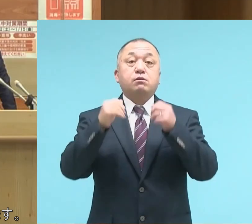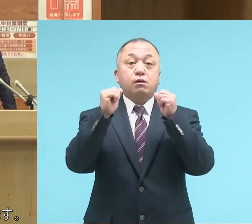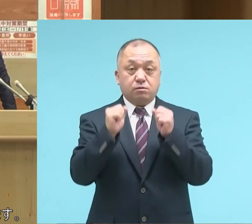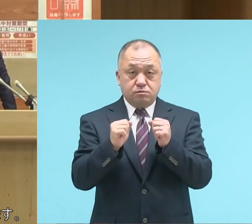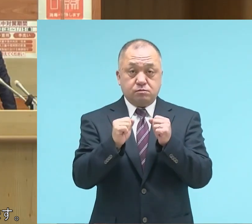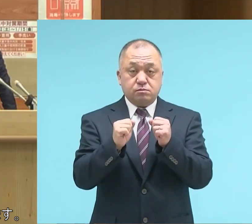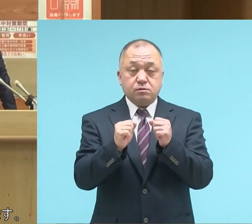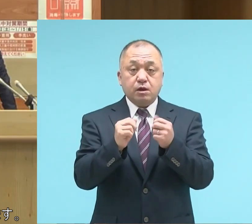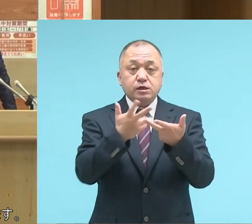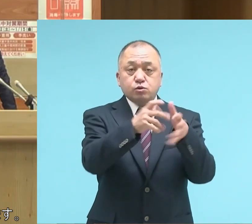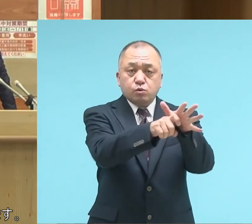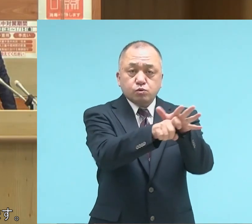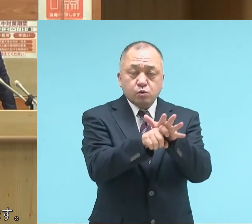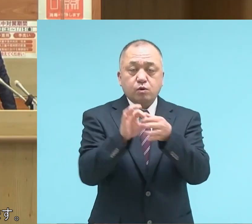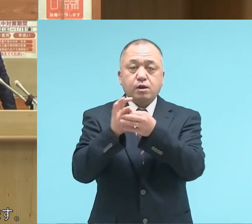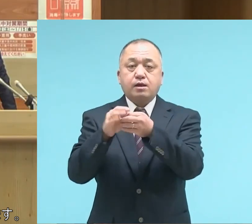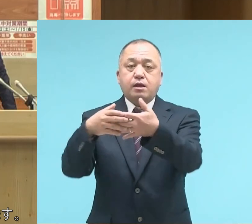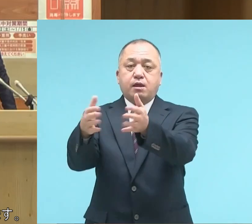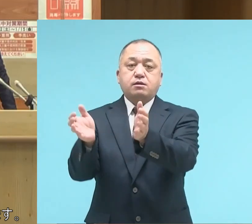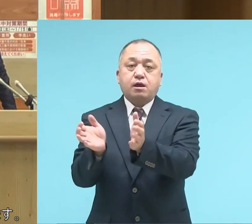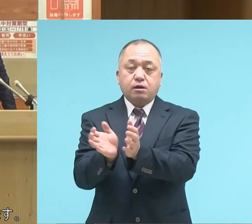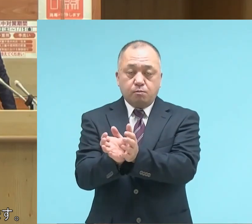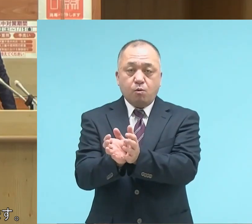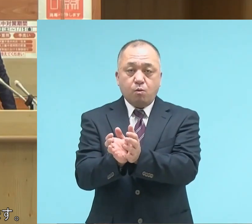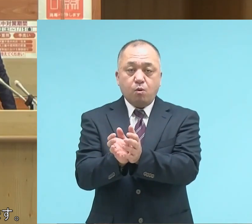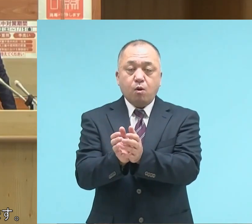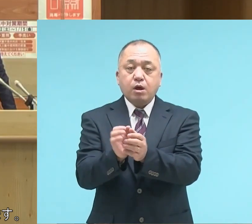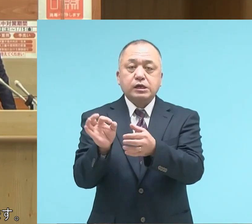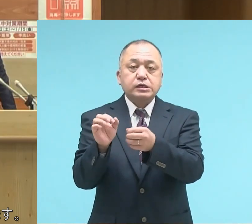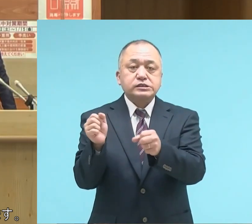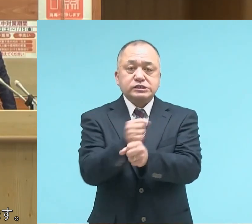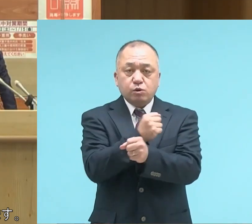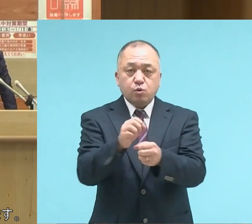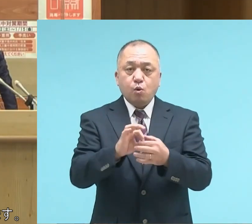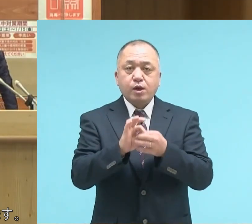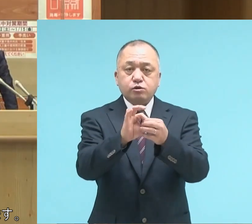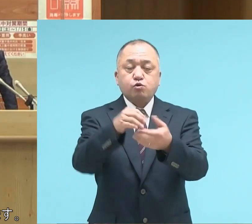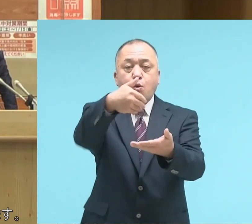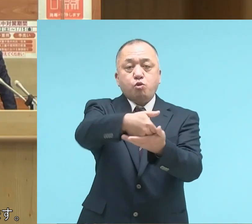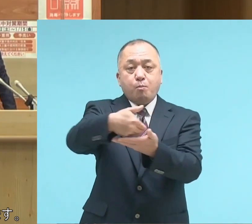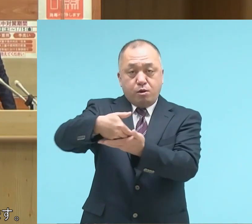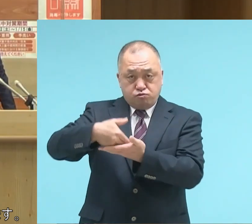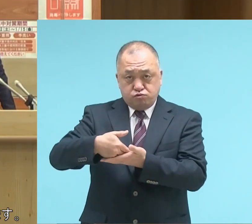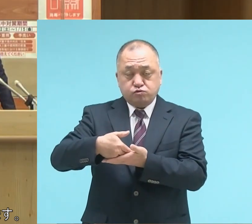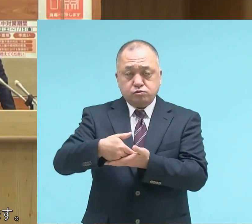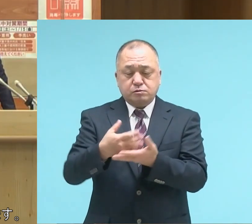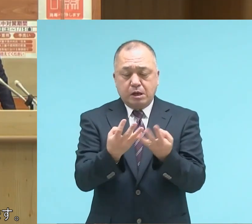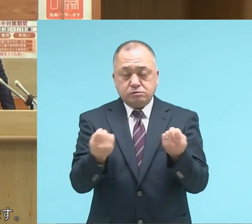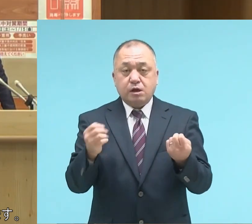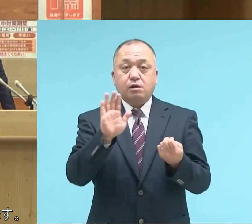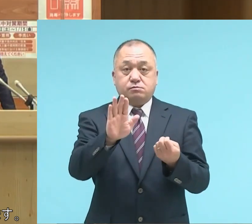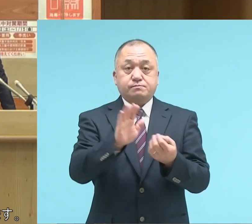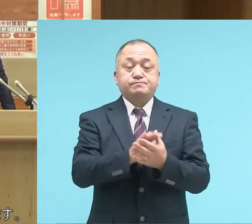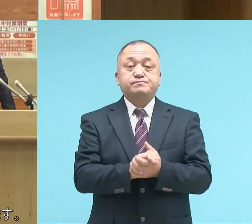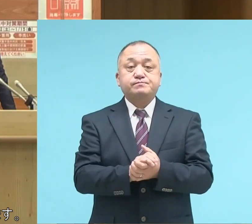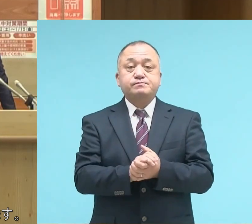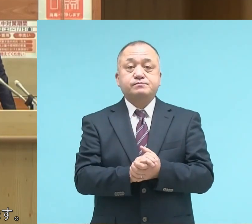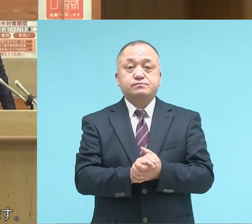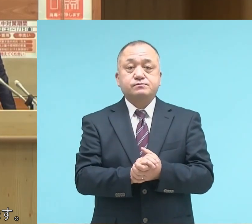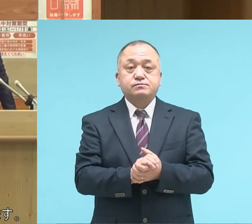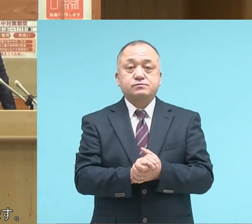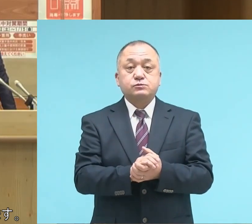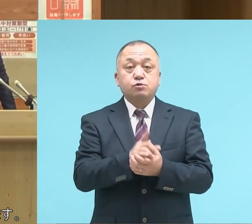関係団体の皆様からもですね、事業の継続を求める、そういった要望が多く寄せられています。こうした声しっかり